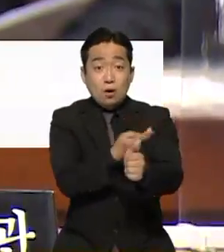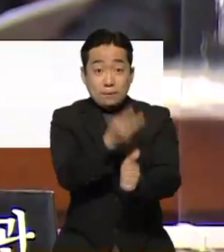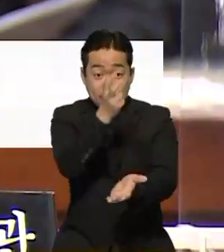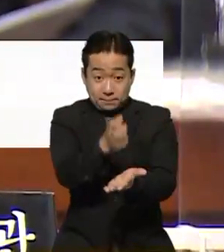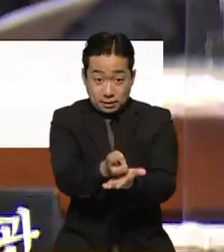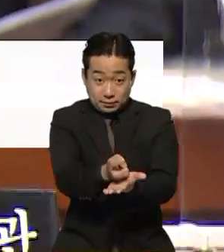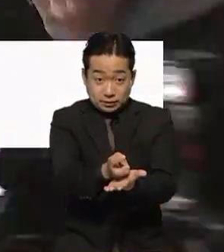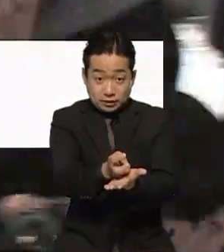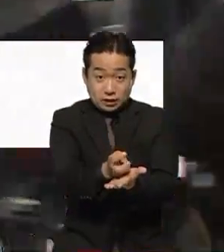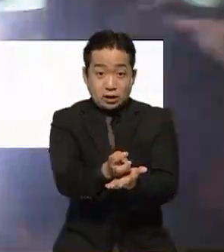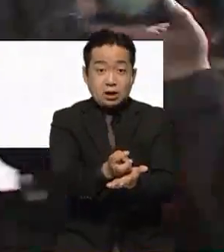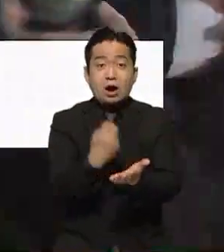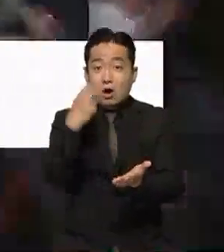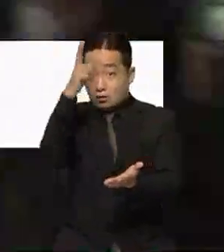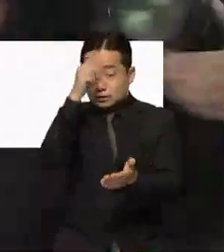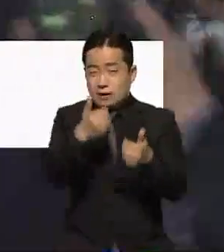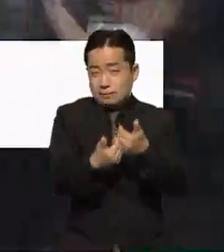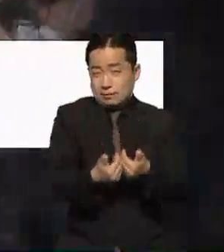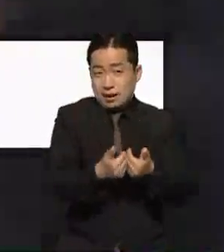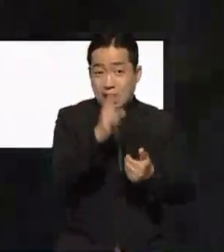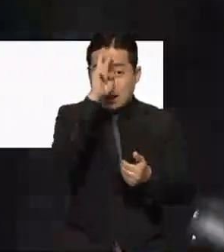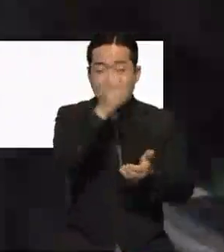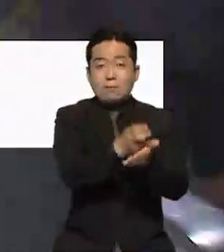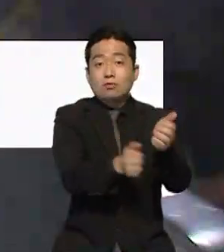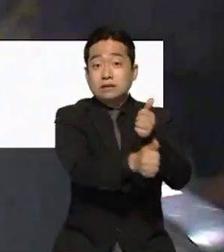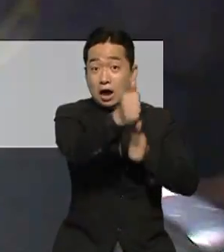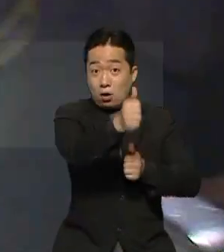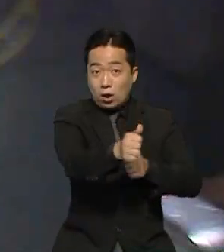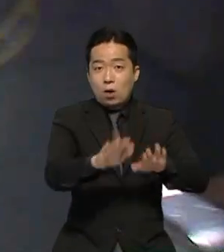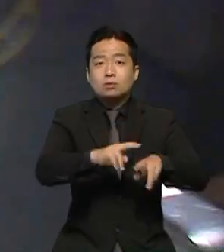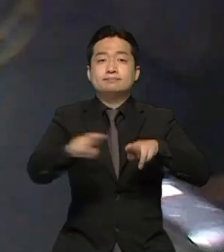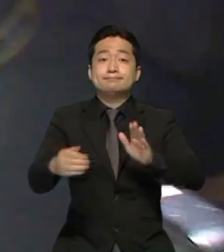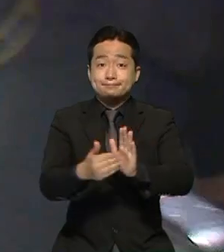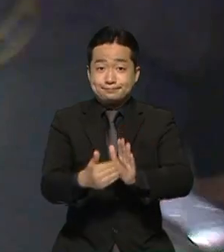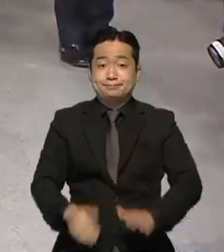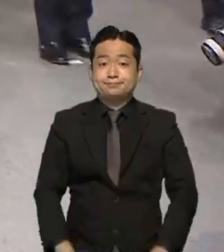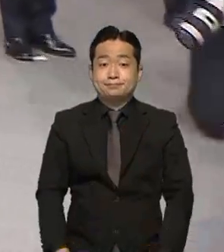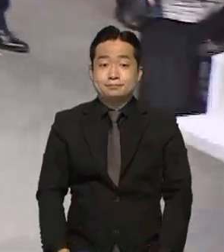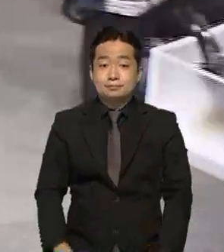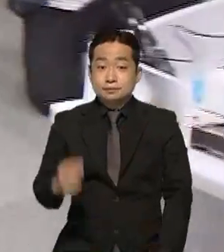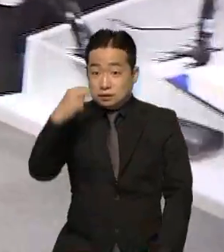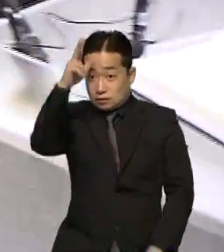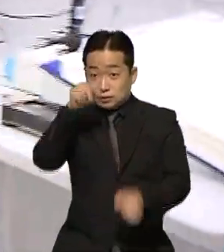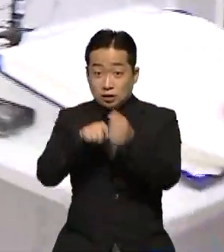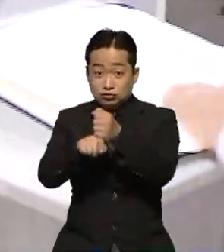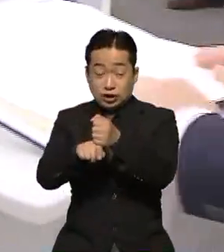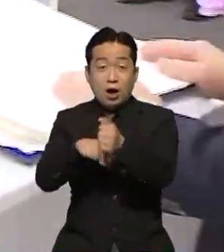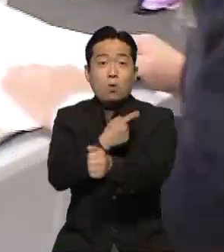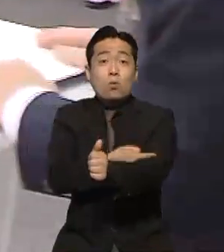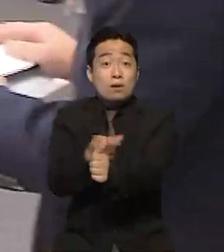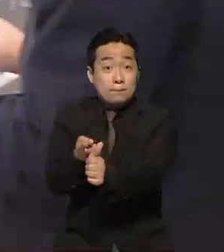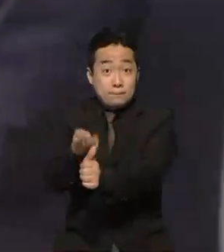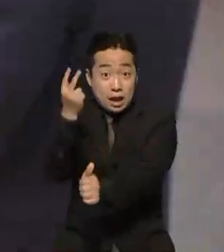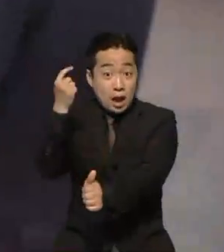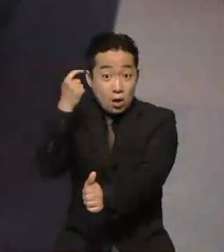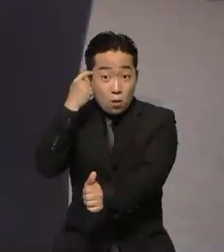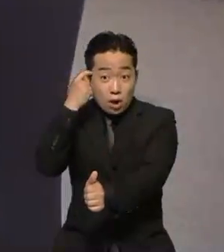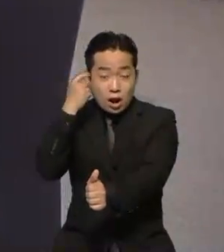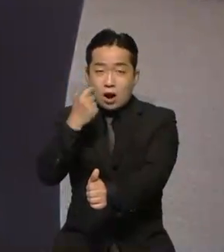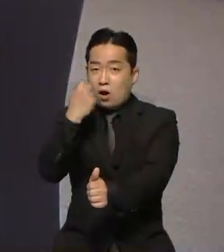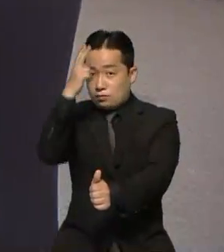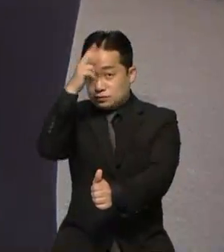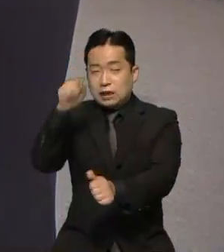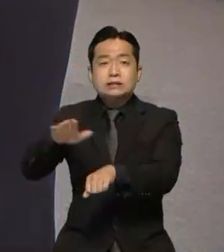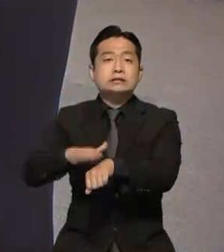법안까지 검찰과 충돌했던 박범계 법무장관도 퇴임했습니다. 검찰 수사권 폐지는 검찰이 자초했다는